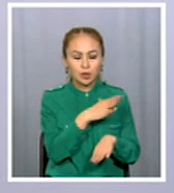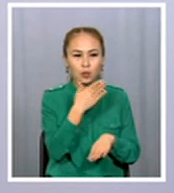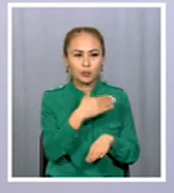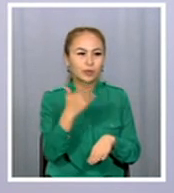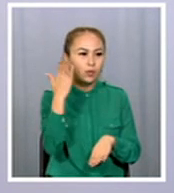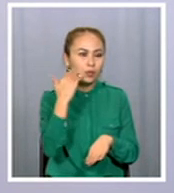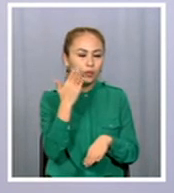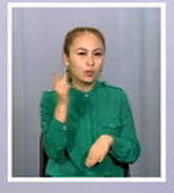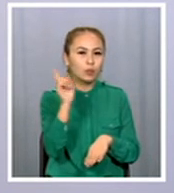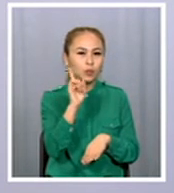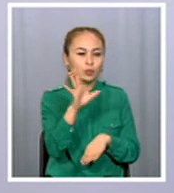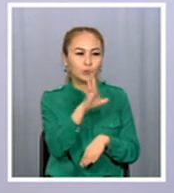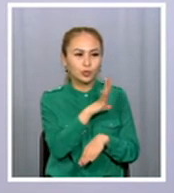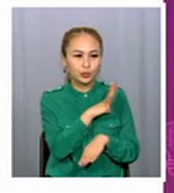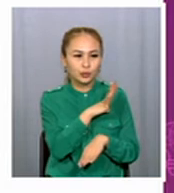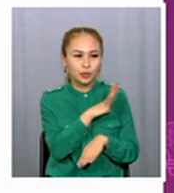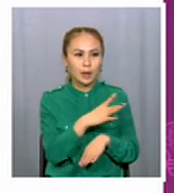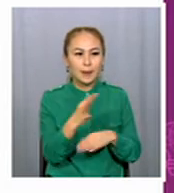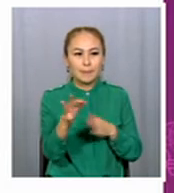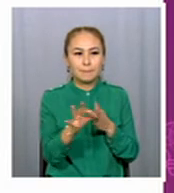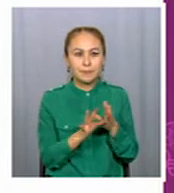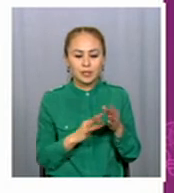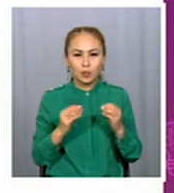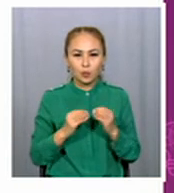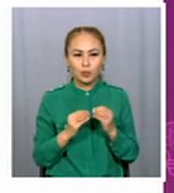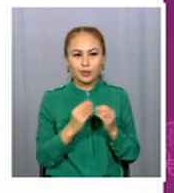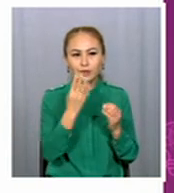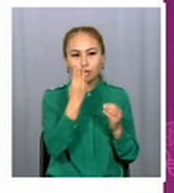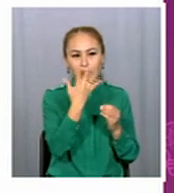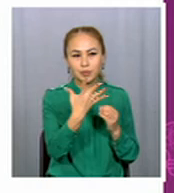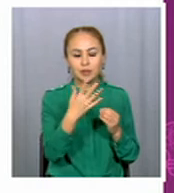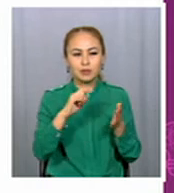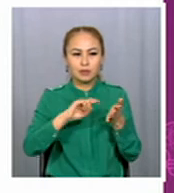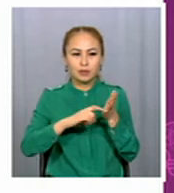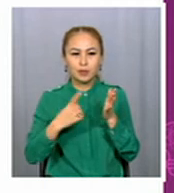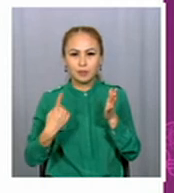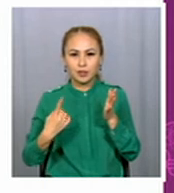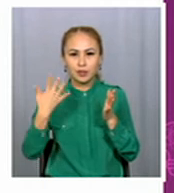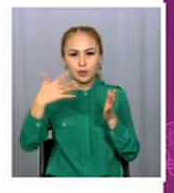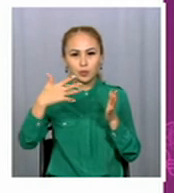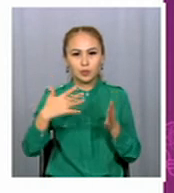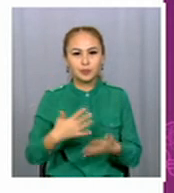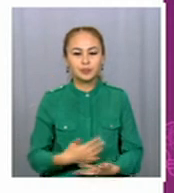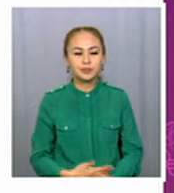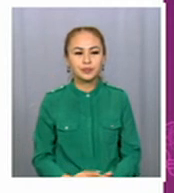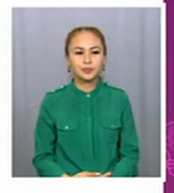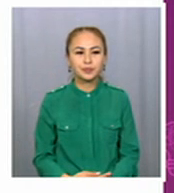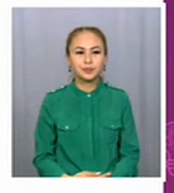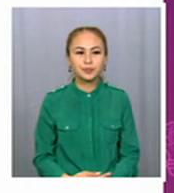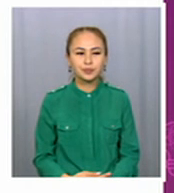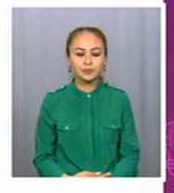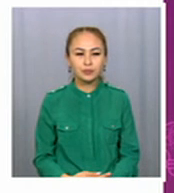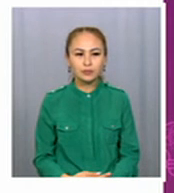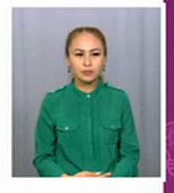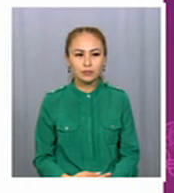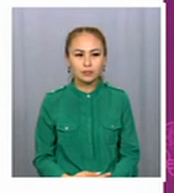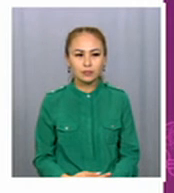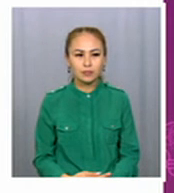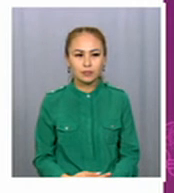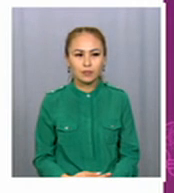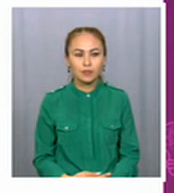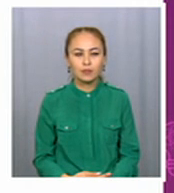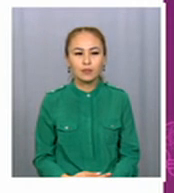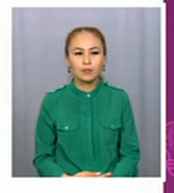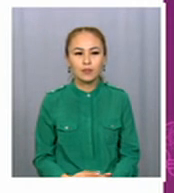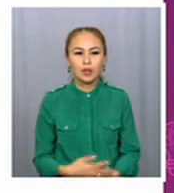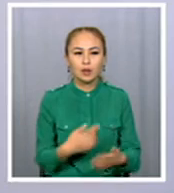болу үшін бірден бұрыс бөлшекке айналдырып аламын. 10-нан 45 және ереже бойынша бөлу көбейтуге